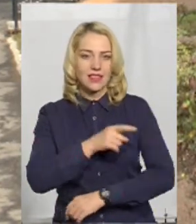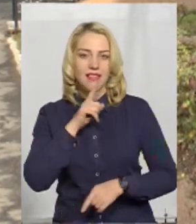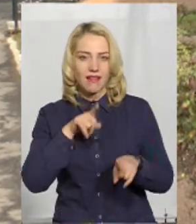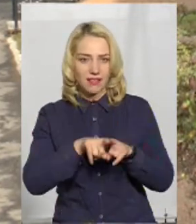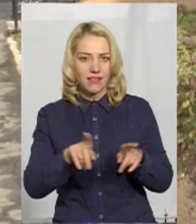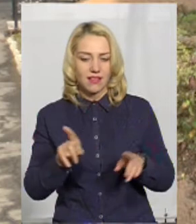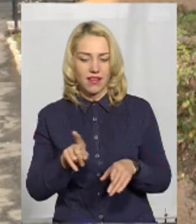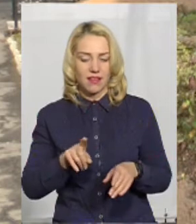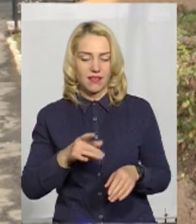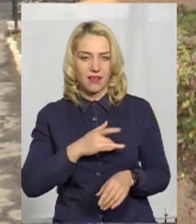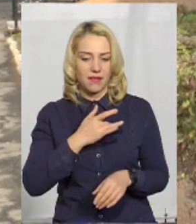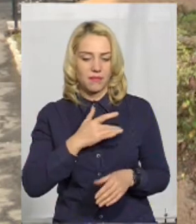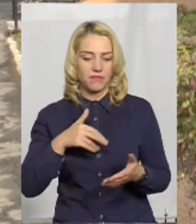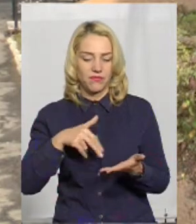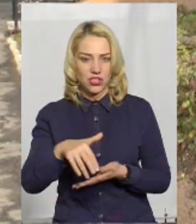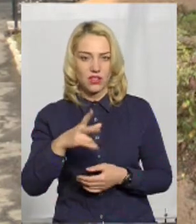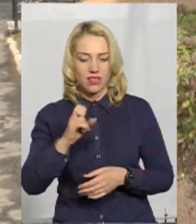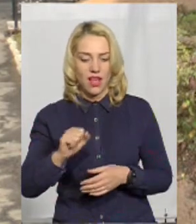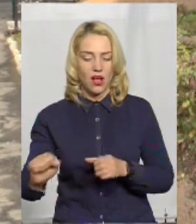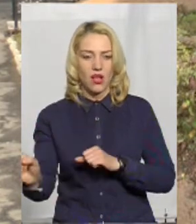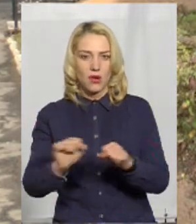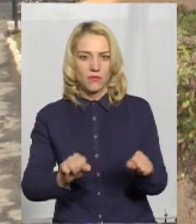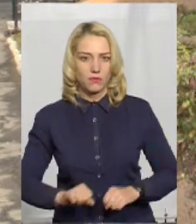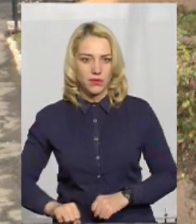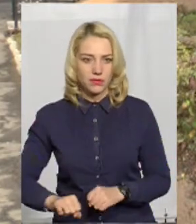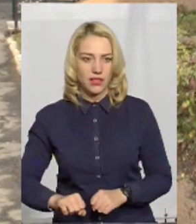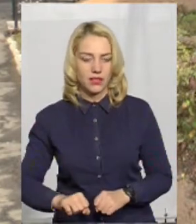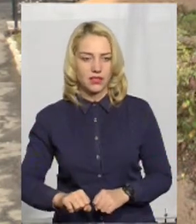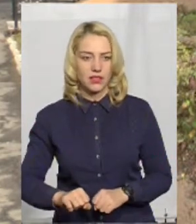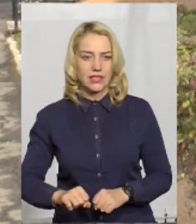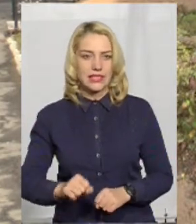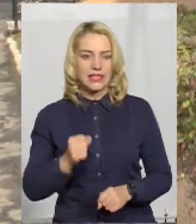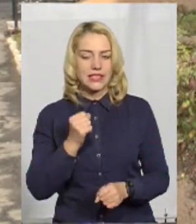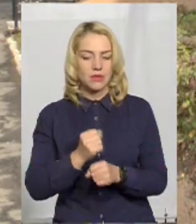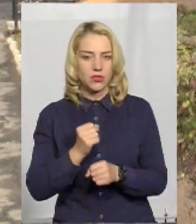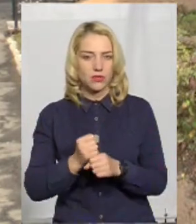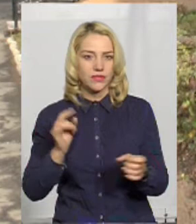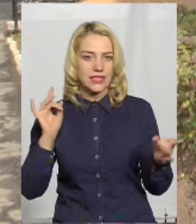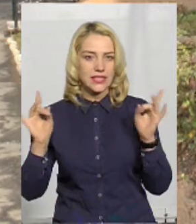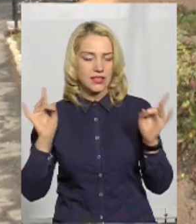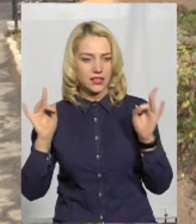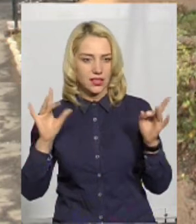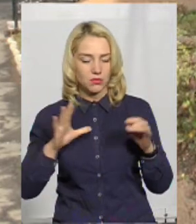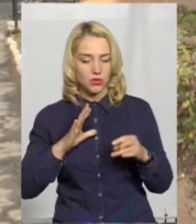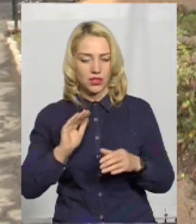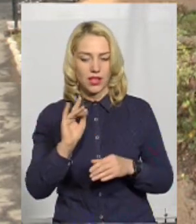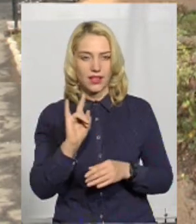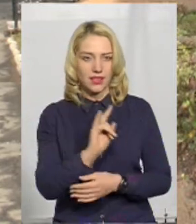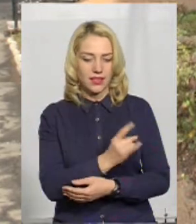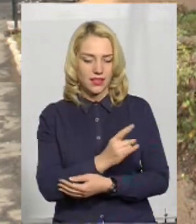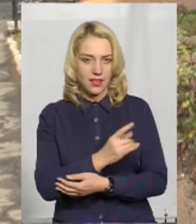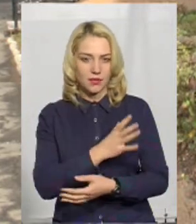на уборку відділення, замітила це все, спрацював сигнал. Дитя було підняте